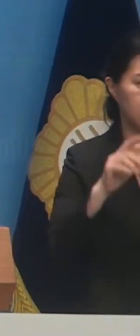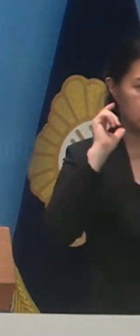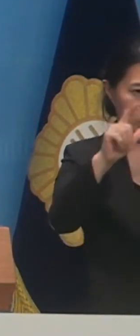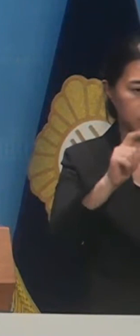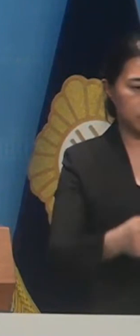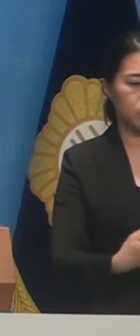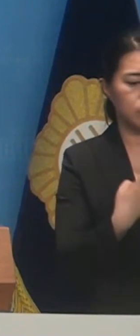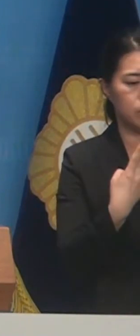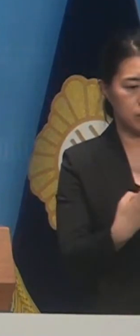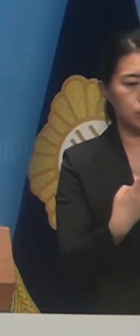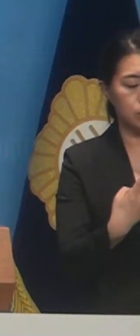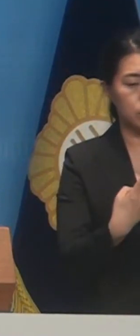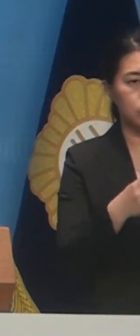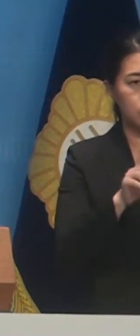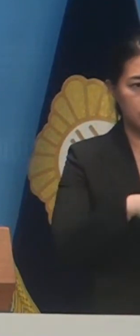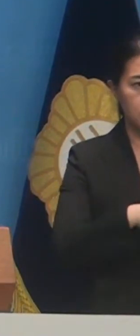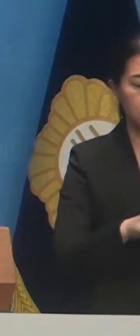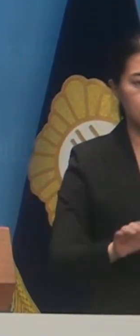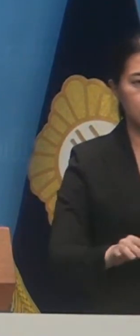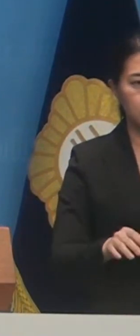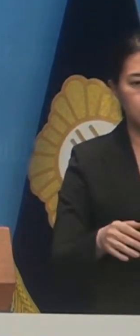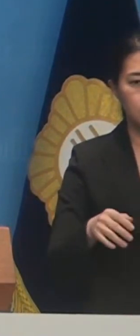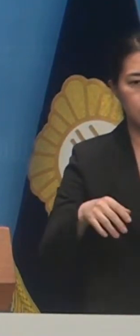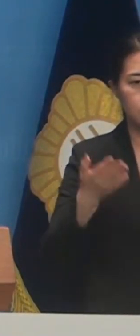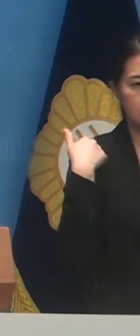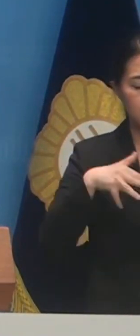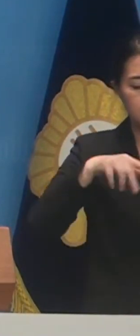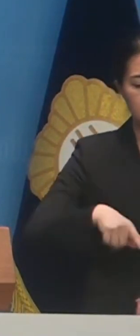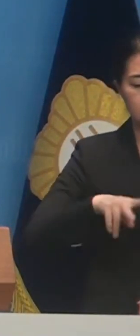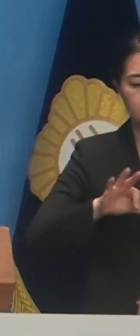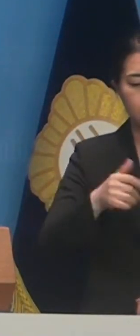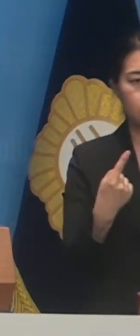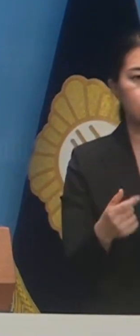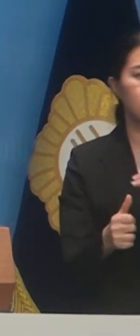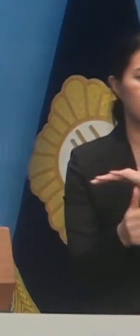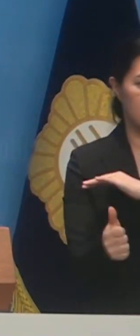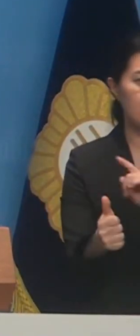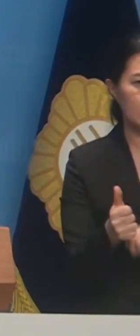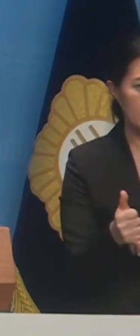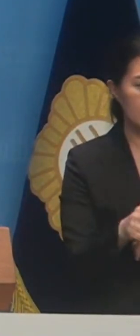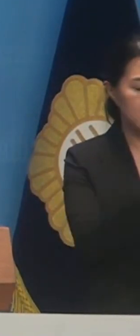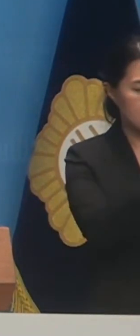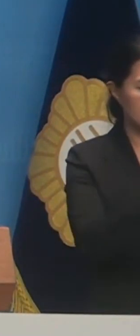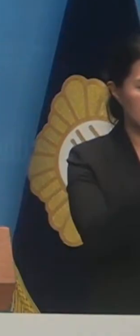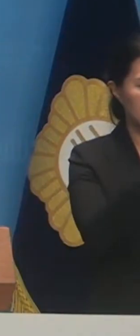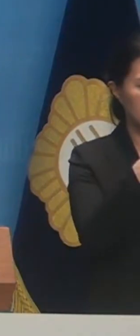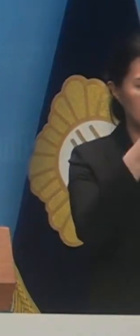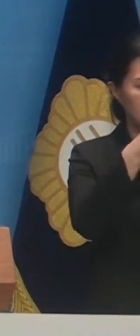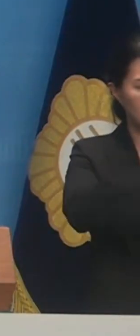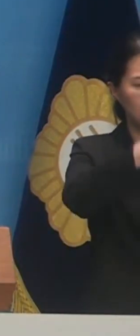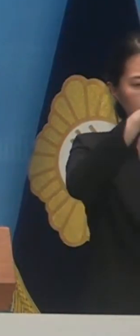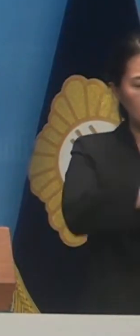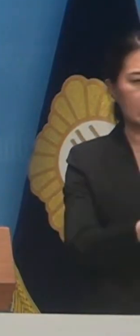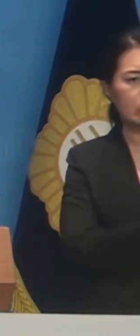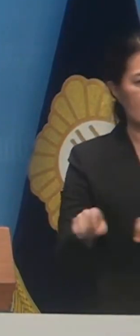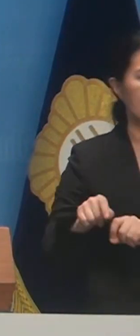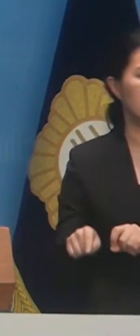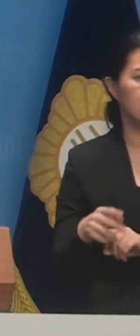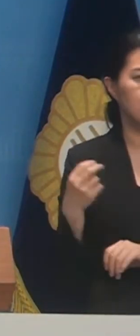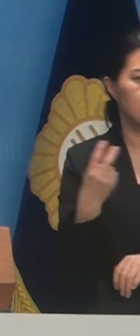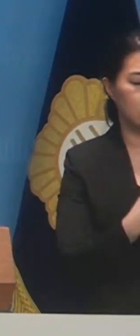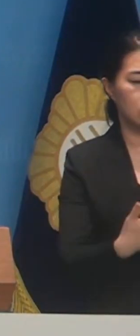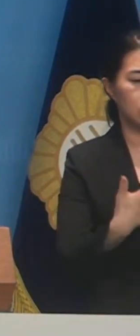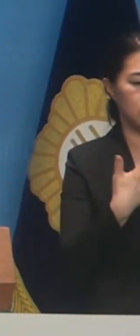12월 4일 당시 추경호 원내대표의 계엄 해제 결의 지연, 12월 7일 탄핵